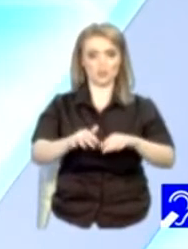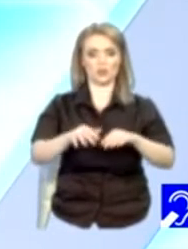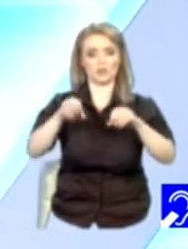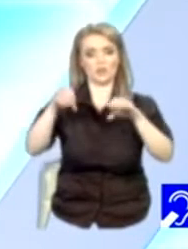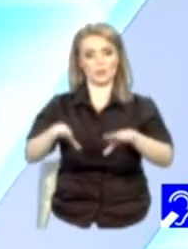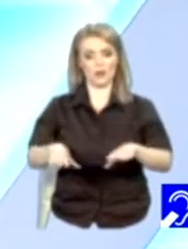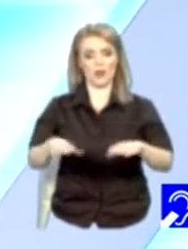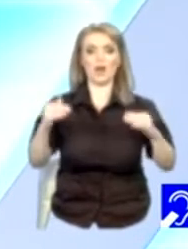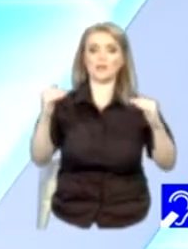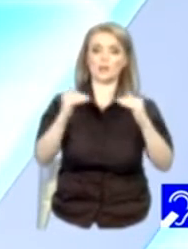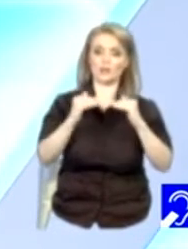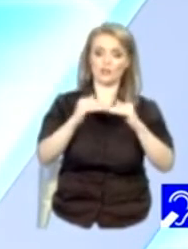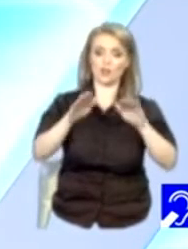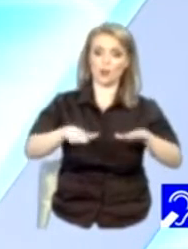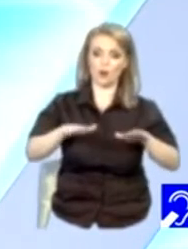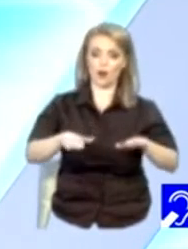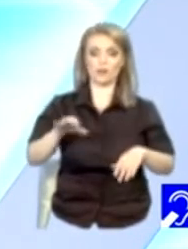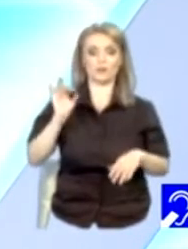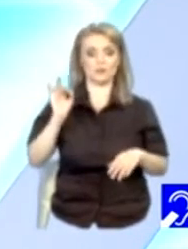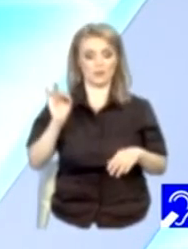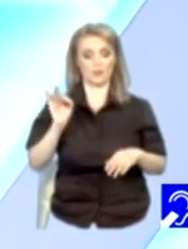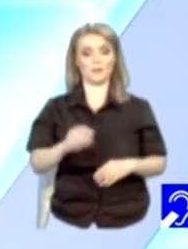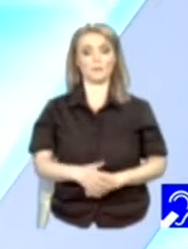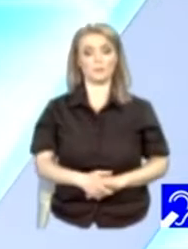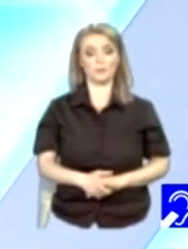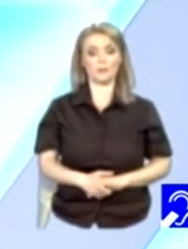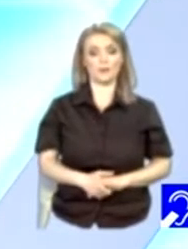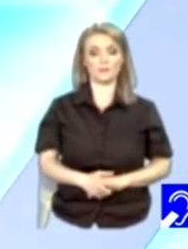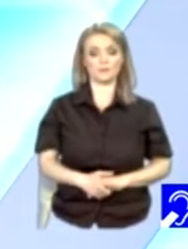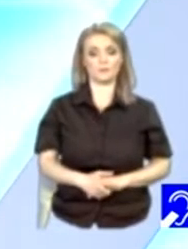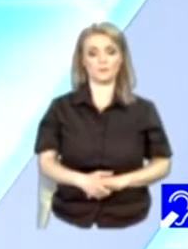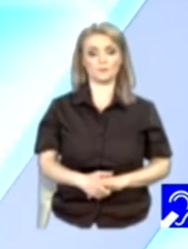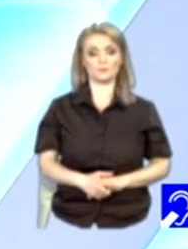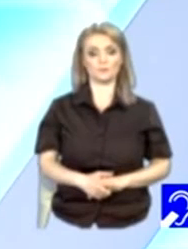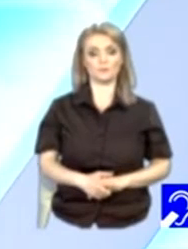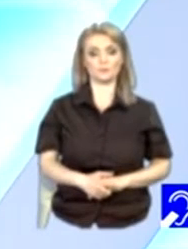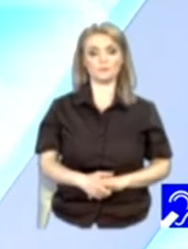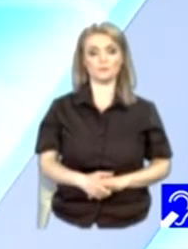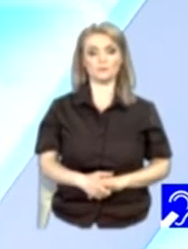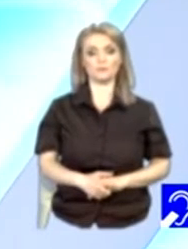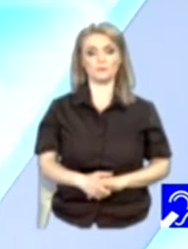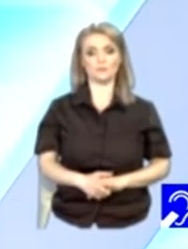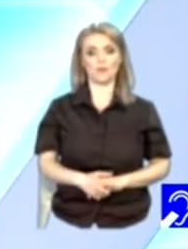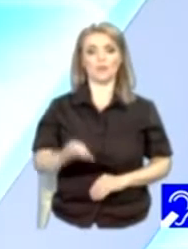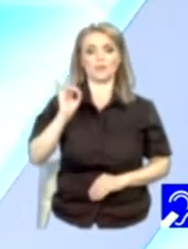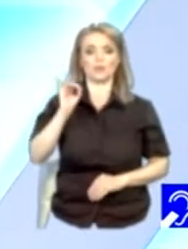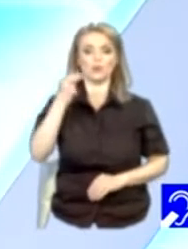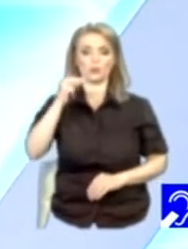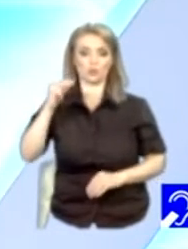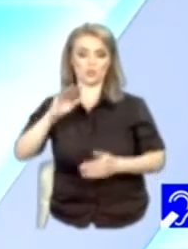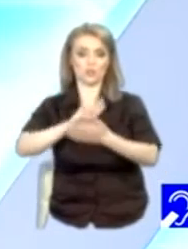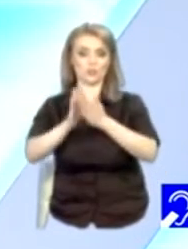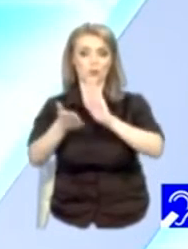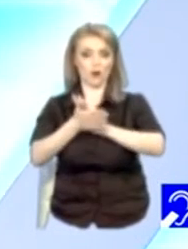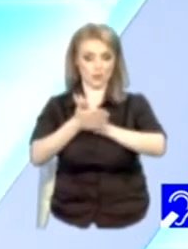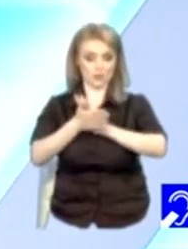și local, inclusiv prin vot electronic și prin digitalizarea APL, regionalizarea țării